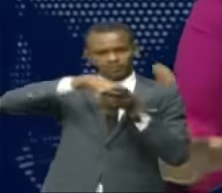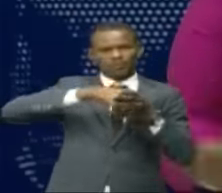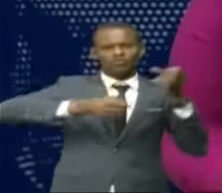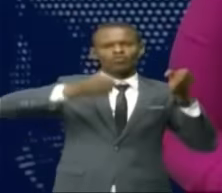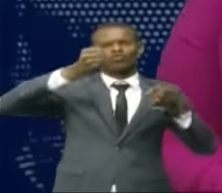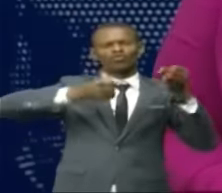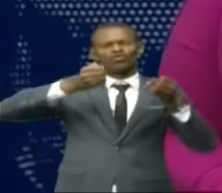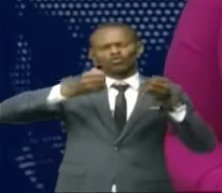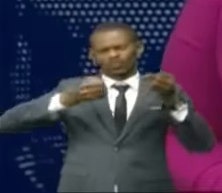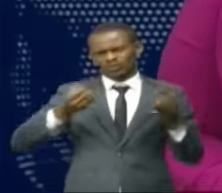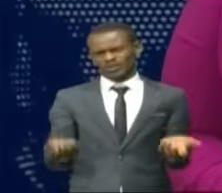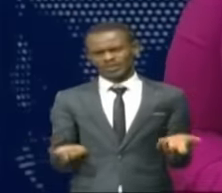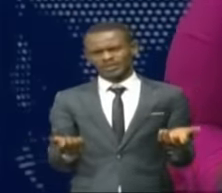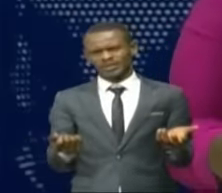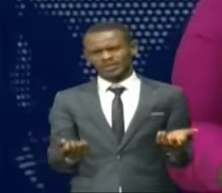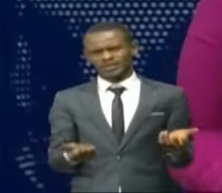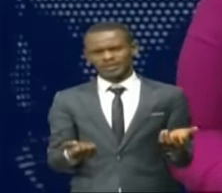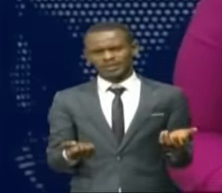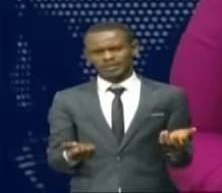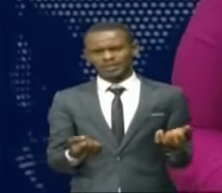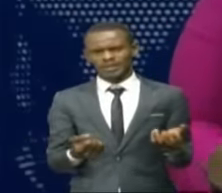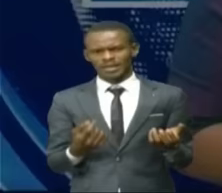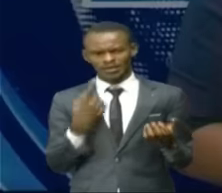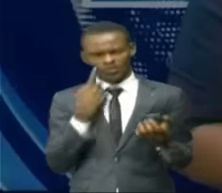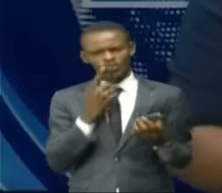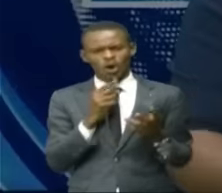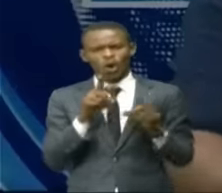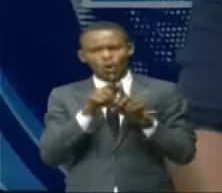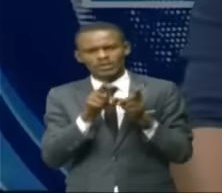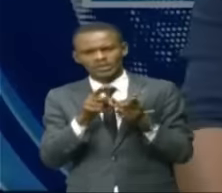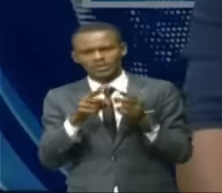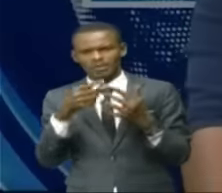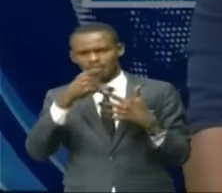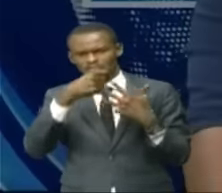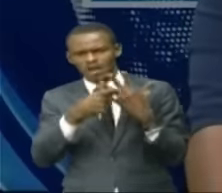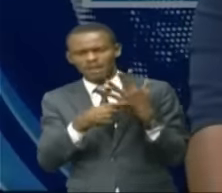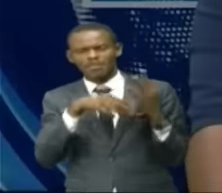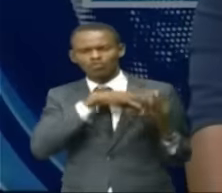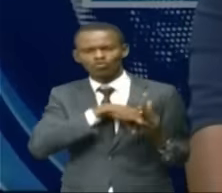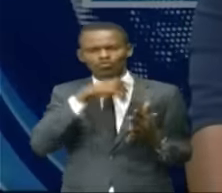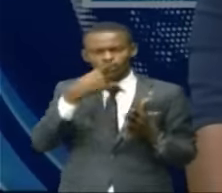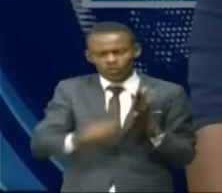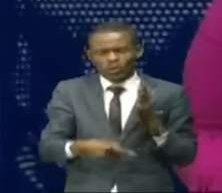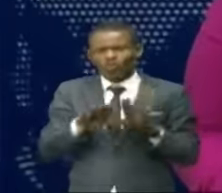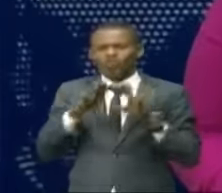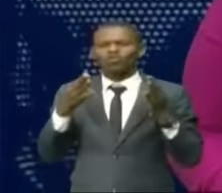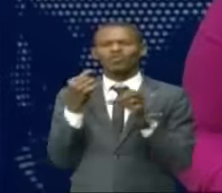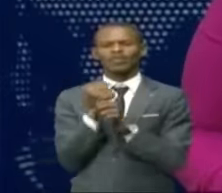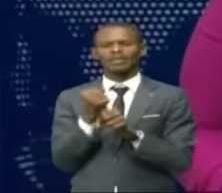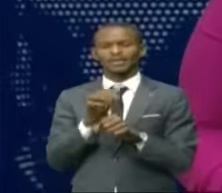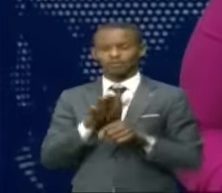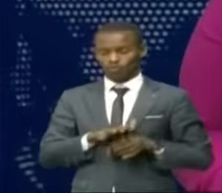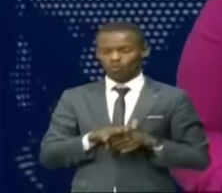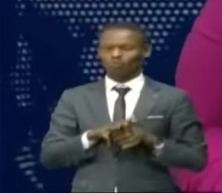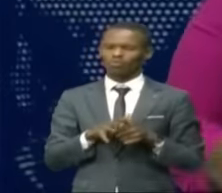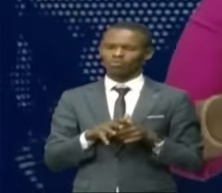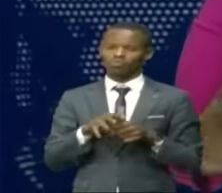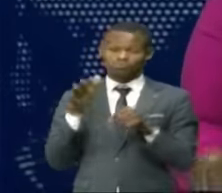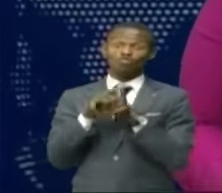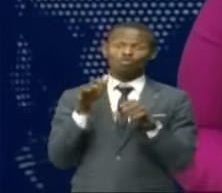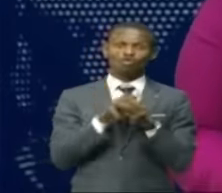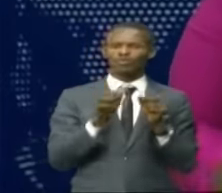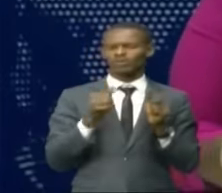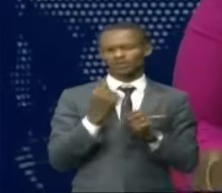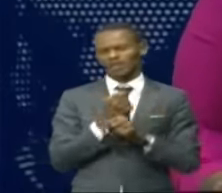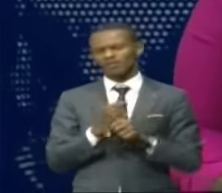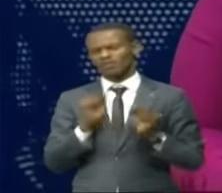cela, parmi les retombées, il y a aussi les emplois. Et là, on les compte par milliers, de nouveaux emplois,